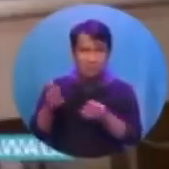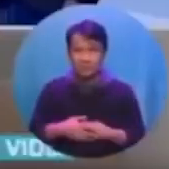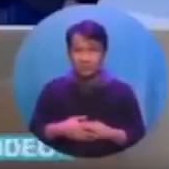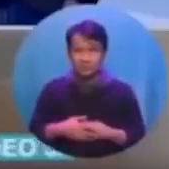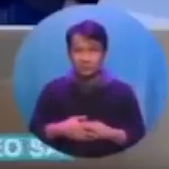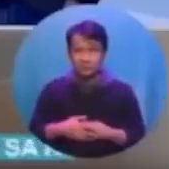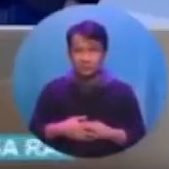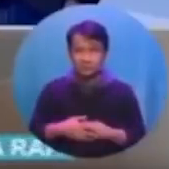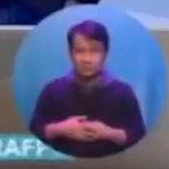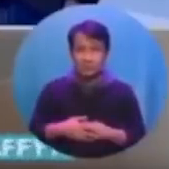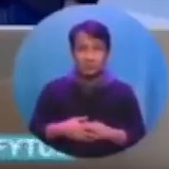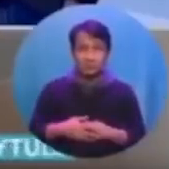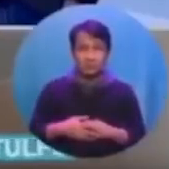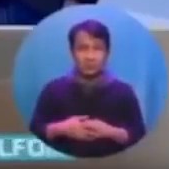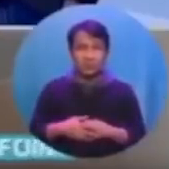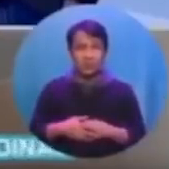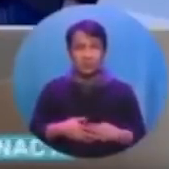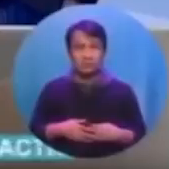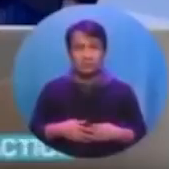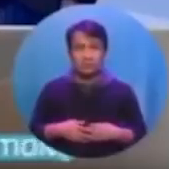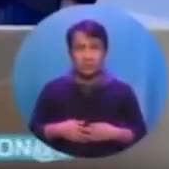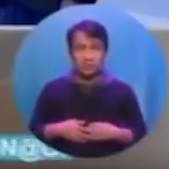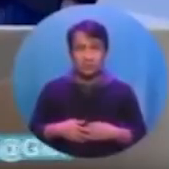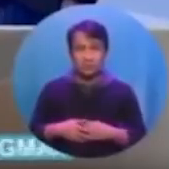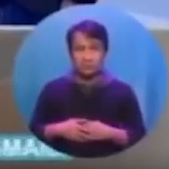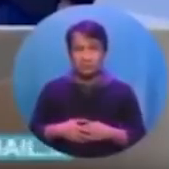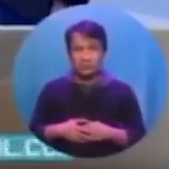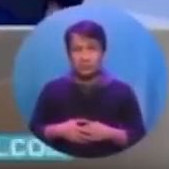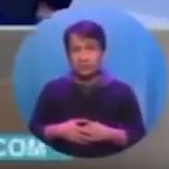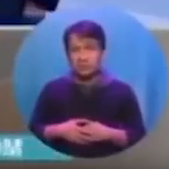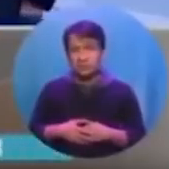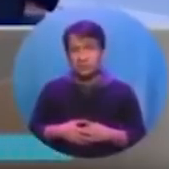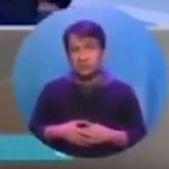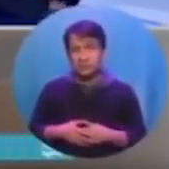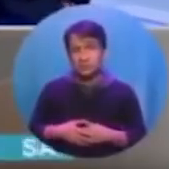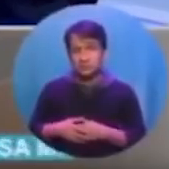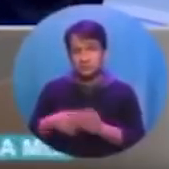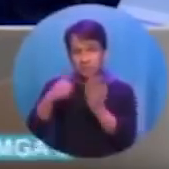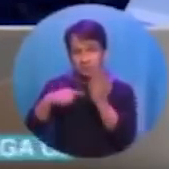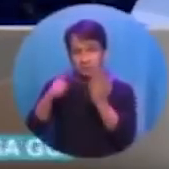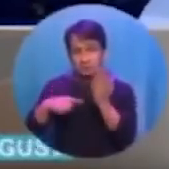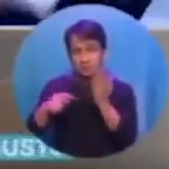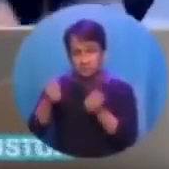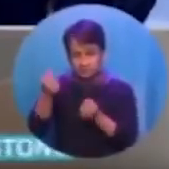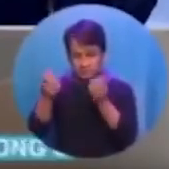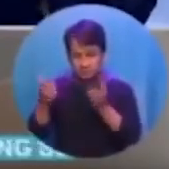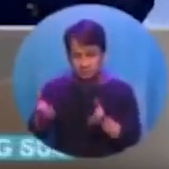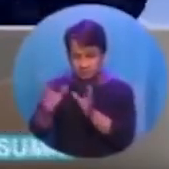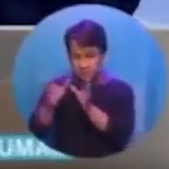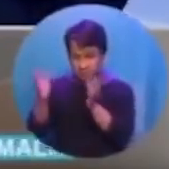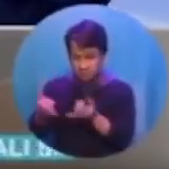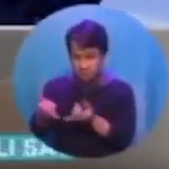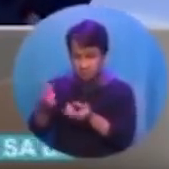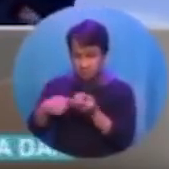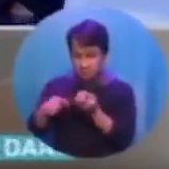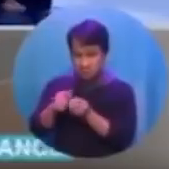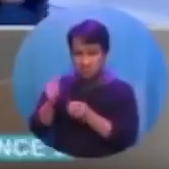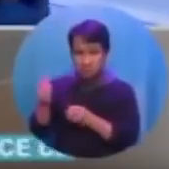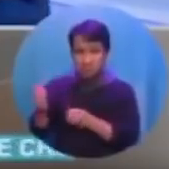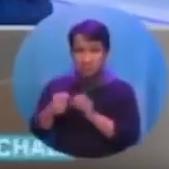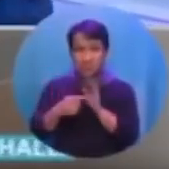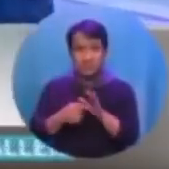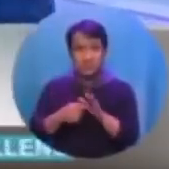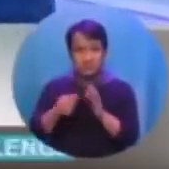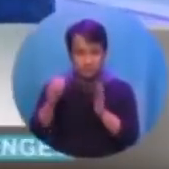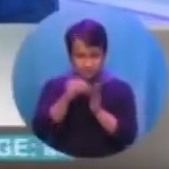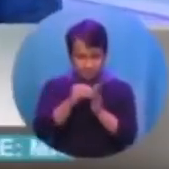Idol. Wala siyang record naman, Idol. Wala po siyang record. Na-check na po namin yan. Chinek po namin sa barangay. Wala siyang record.